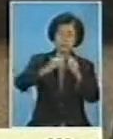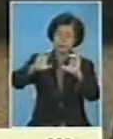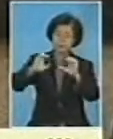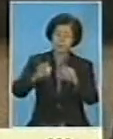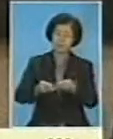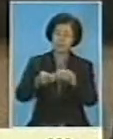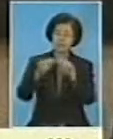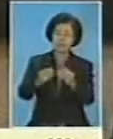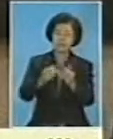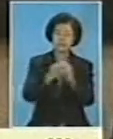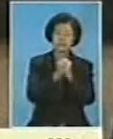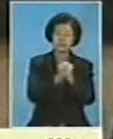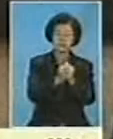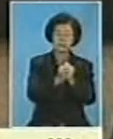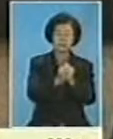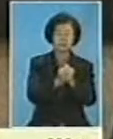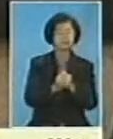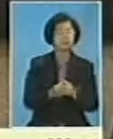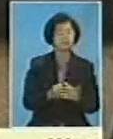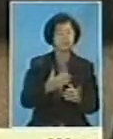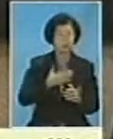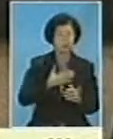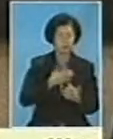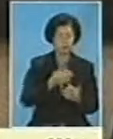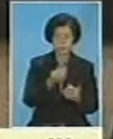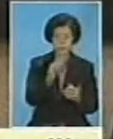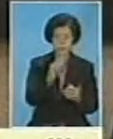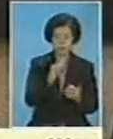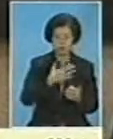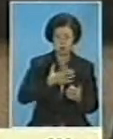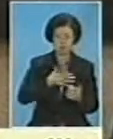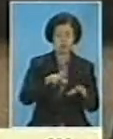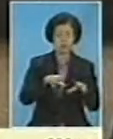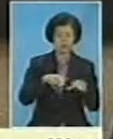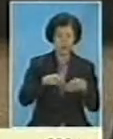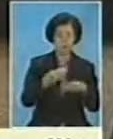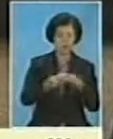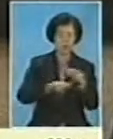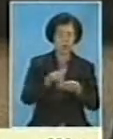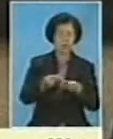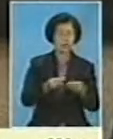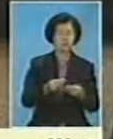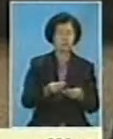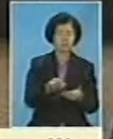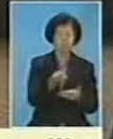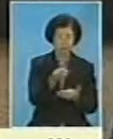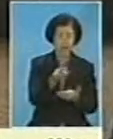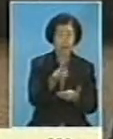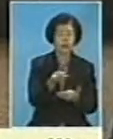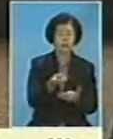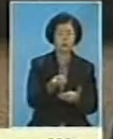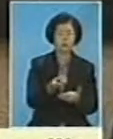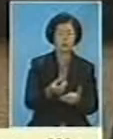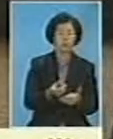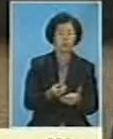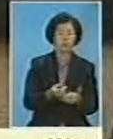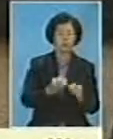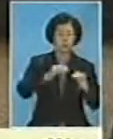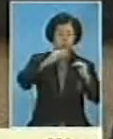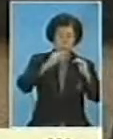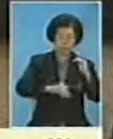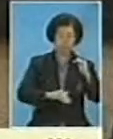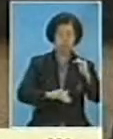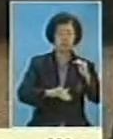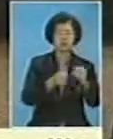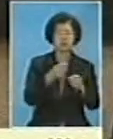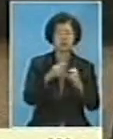รัฐวิสาหกิจจีนซึ่งผมถูกกล่าวหาว่าได้เห็นชอบอนุมัติขายข้าวต่ำกว่าราคา